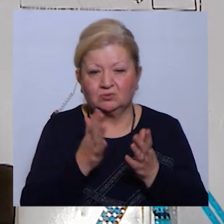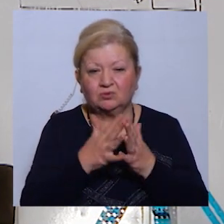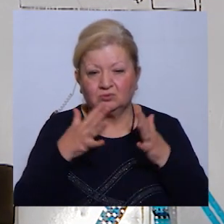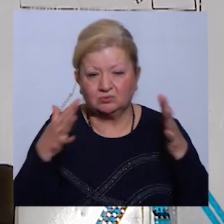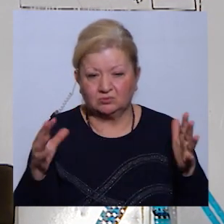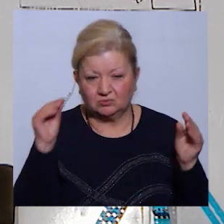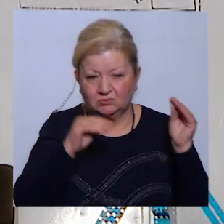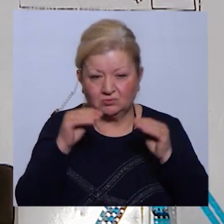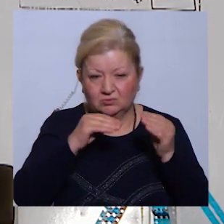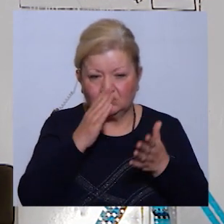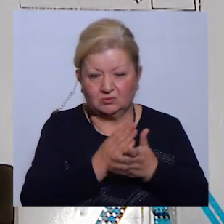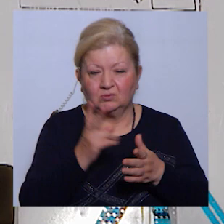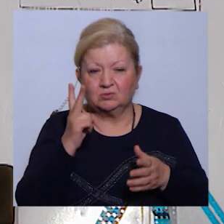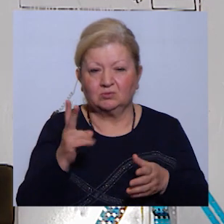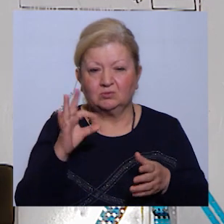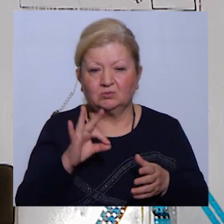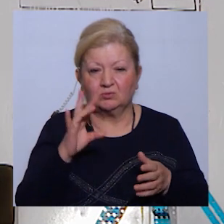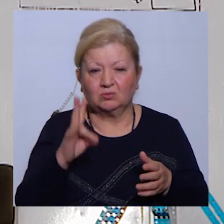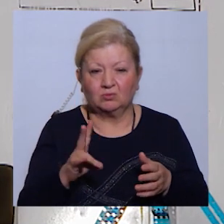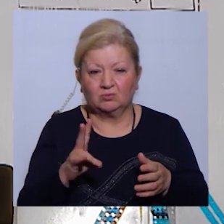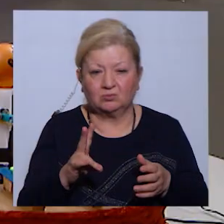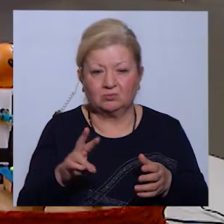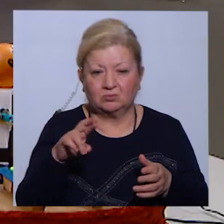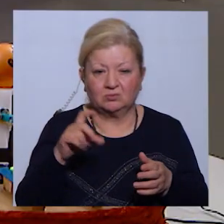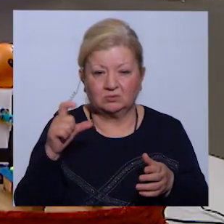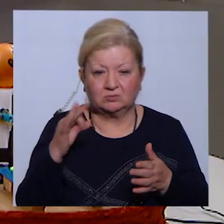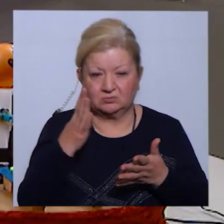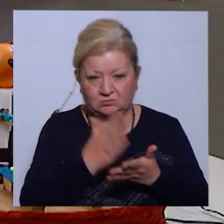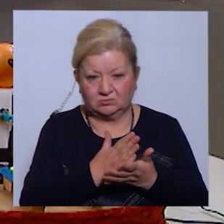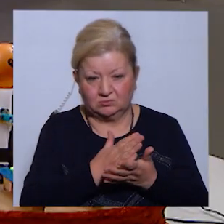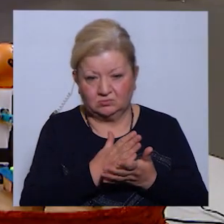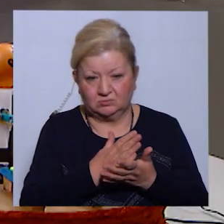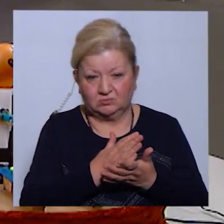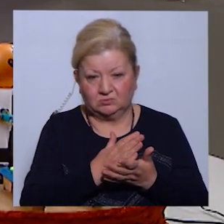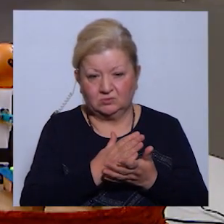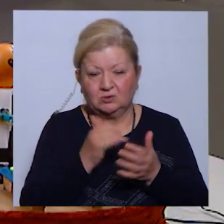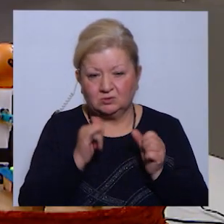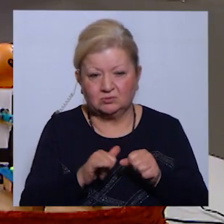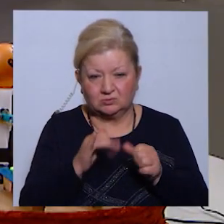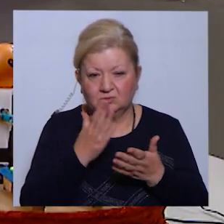კონდენსატორები. ჩემთვისაც წარმოუდგენელი იყო, რომ შესაძლებელი შეიქმნებოდა რამდენიმე ფარადის